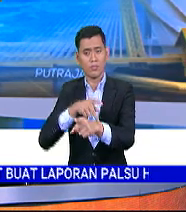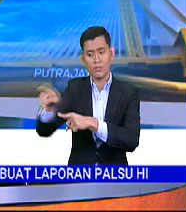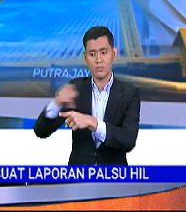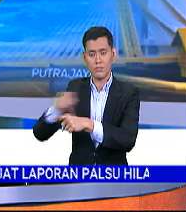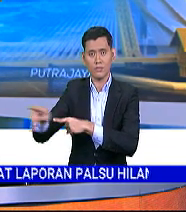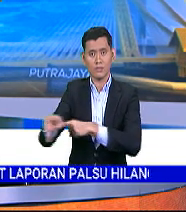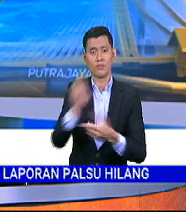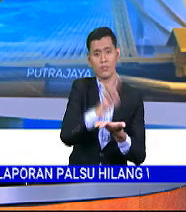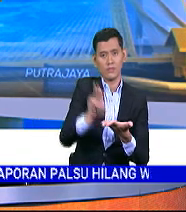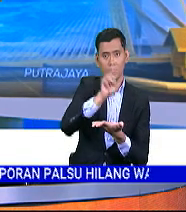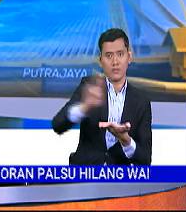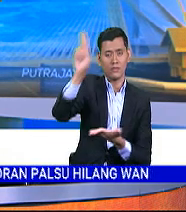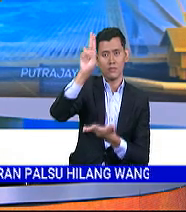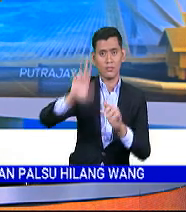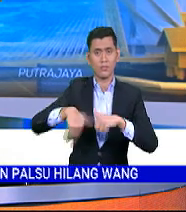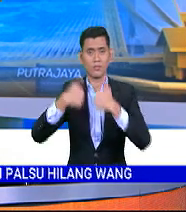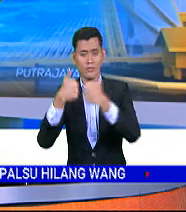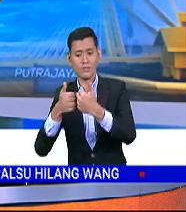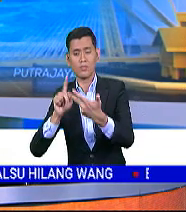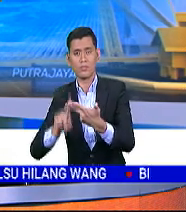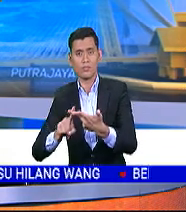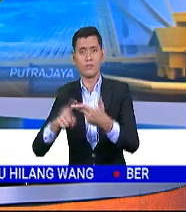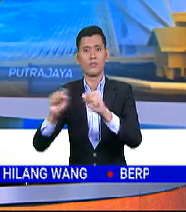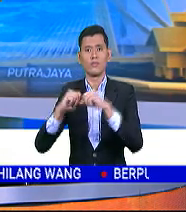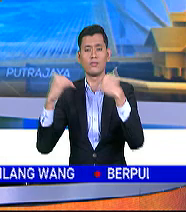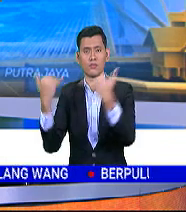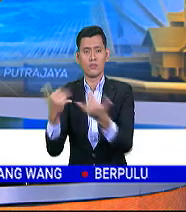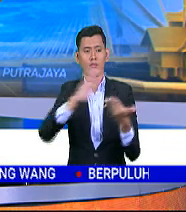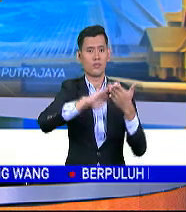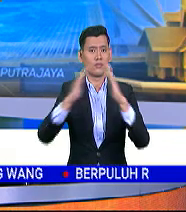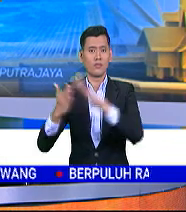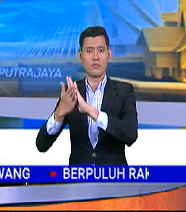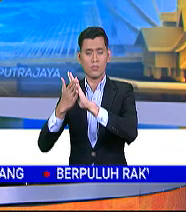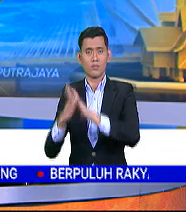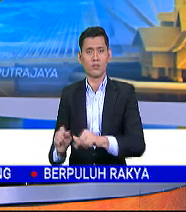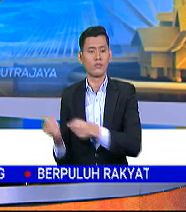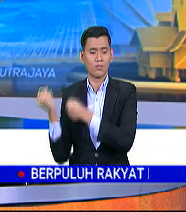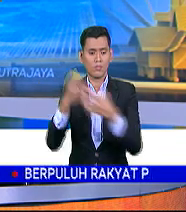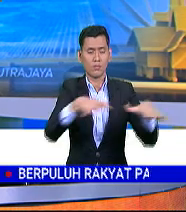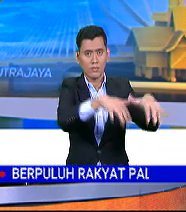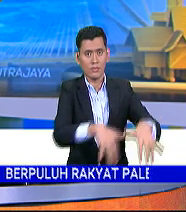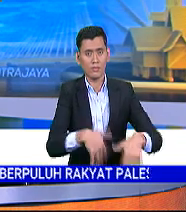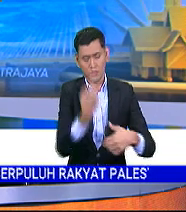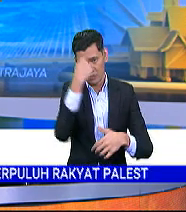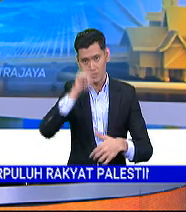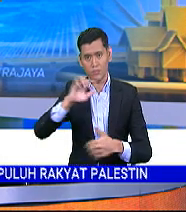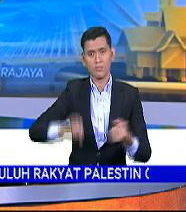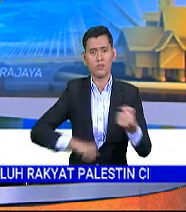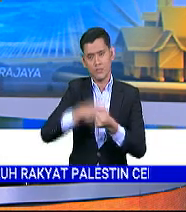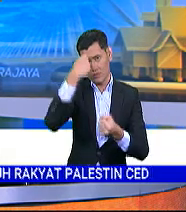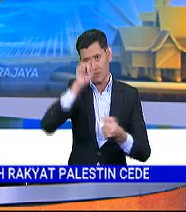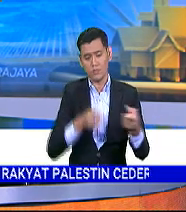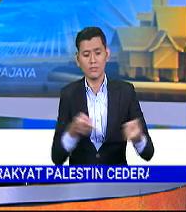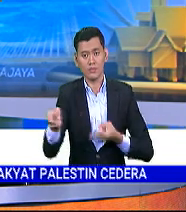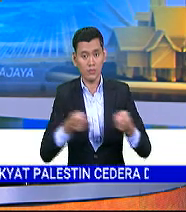Pertubuhan Bukan Kerajaan, sektor korporat dan komuniti nelayan tempatan juga perlu disediakan untuk menyokong usaha konservasi